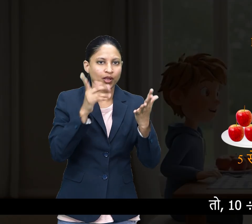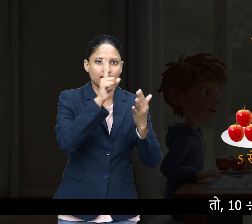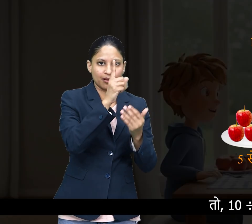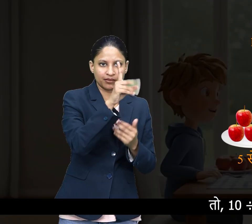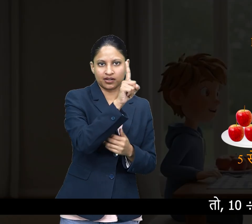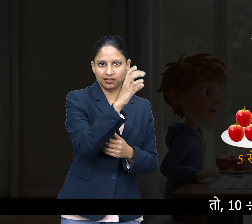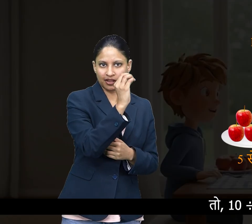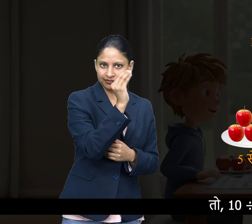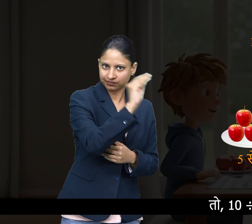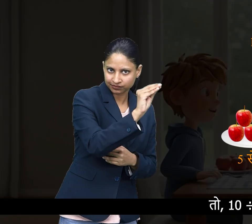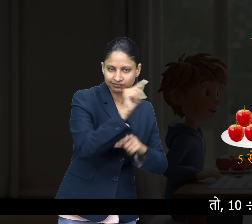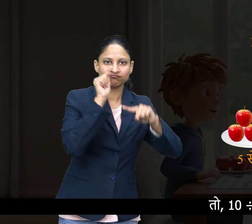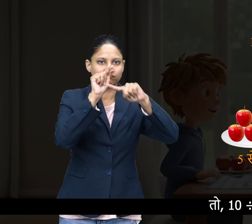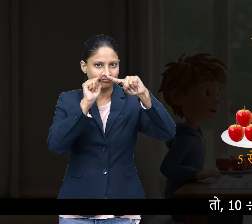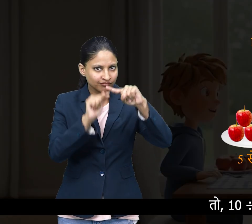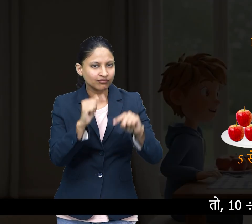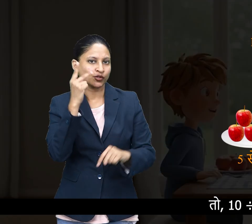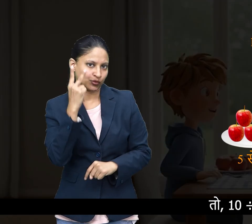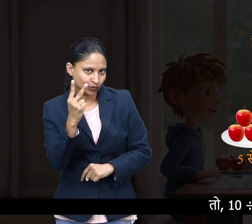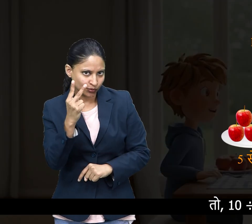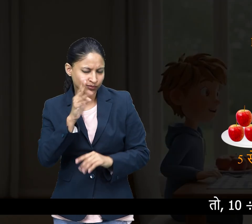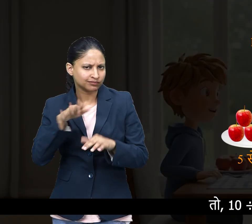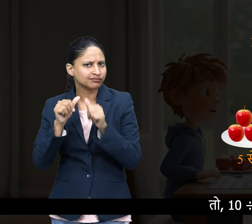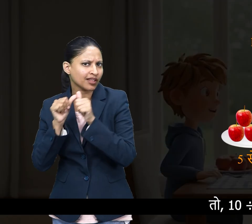तो 10 भाग 2 बराबर 5।